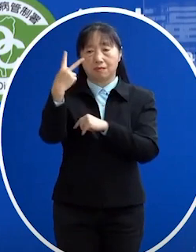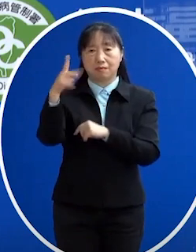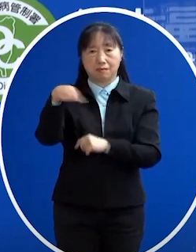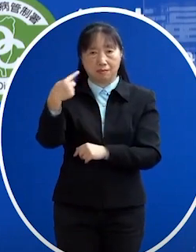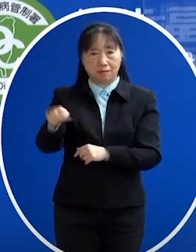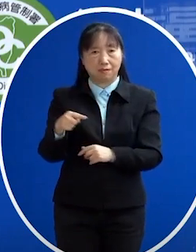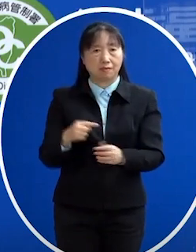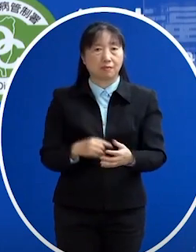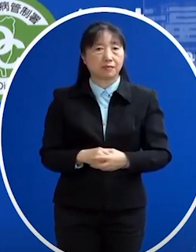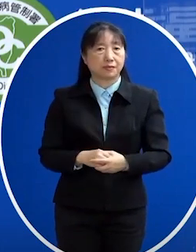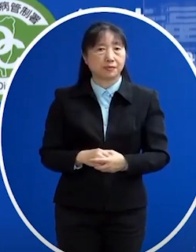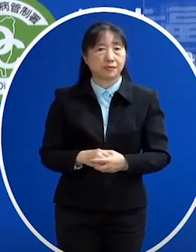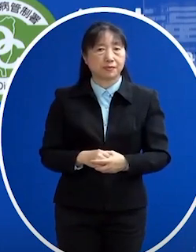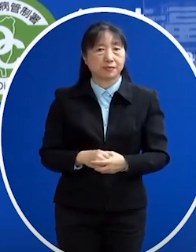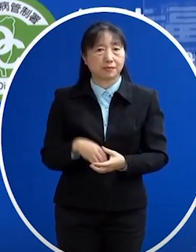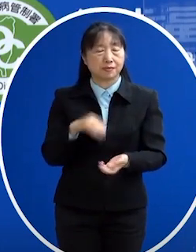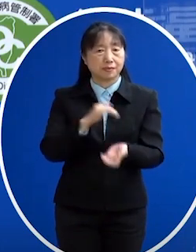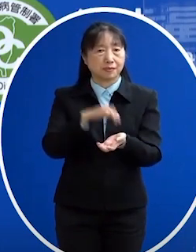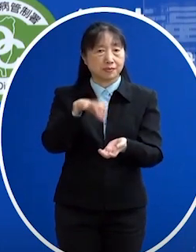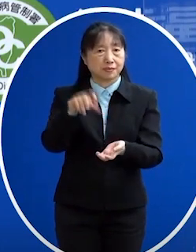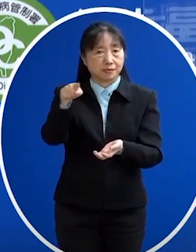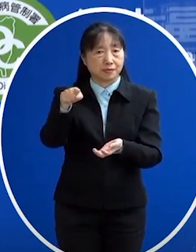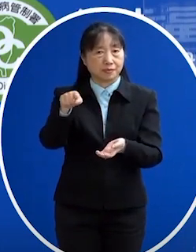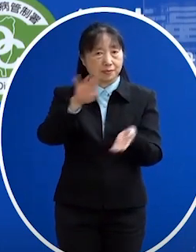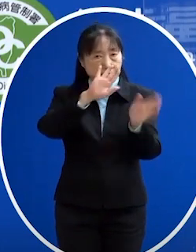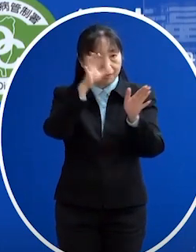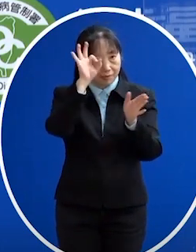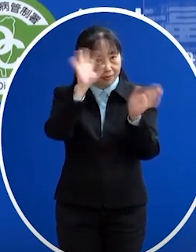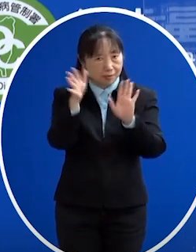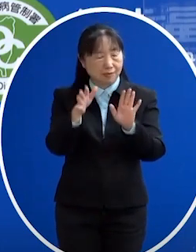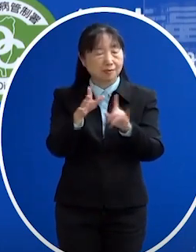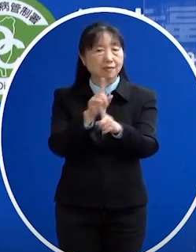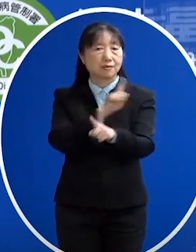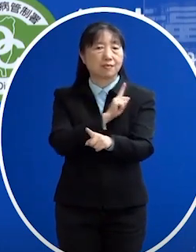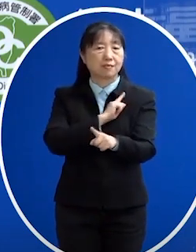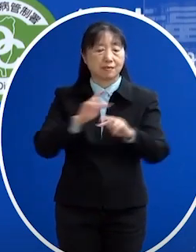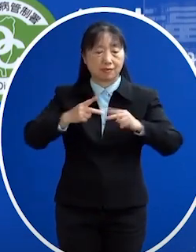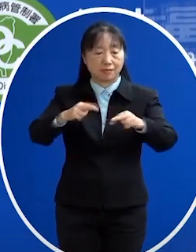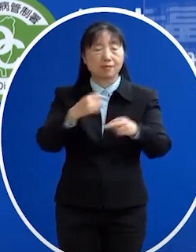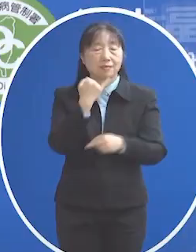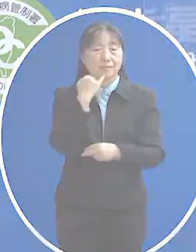则。那医院当然是他们的哈情况可以予以调整。